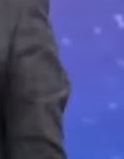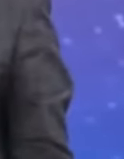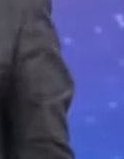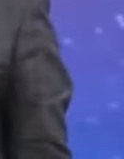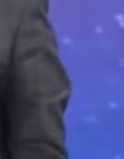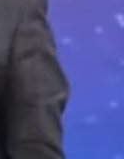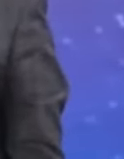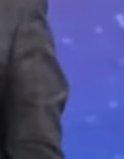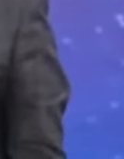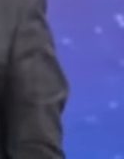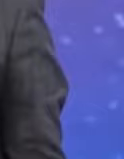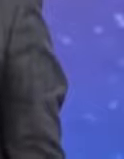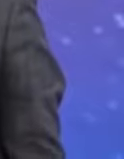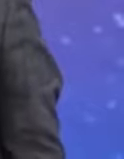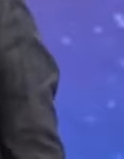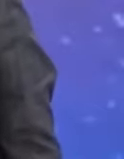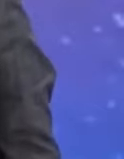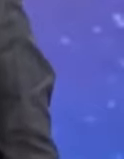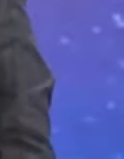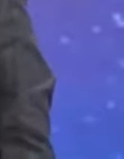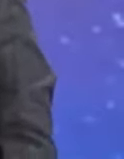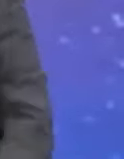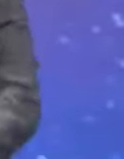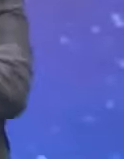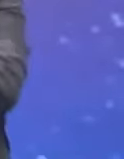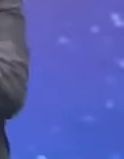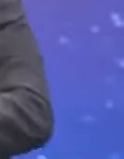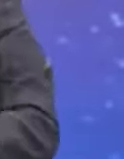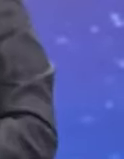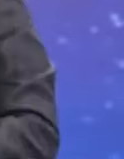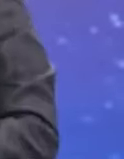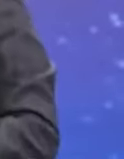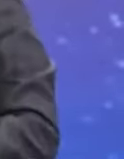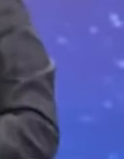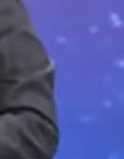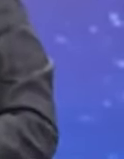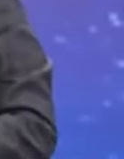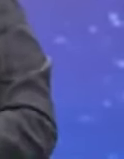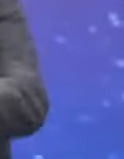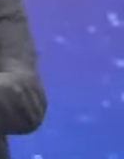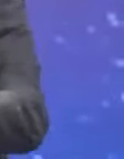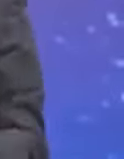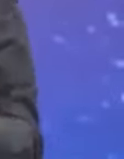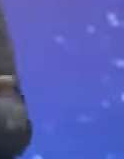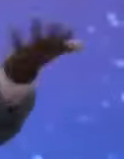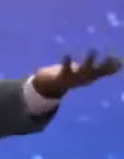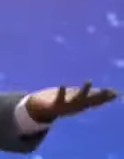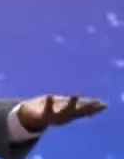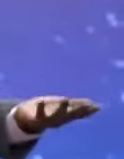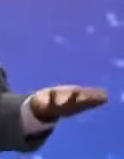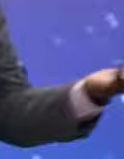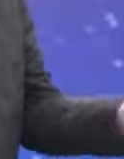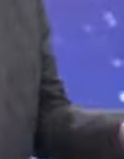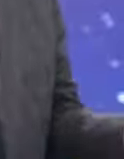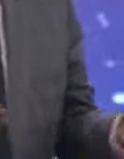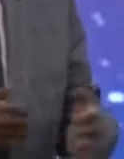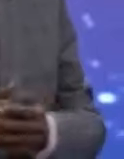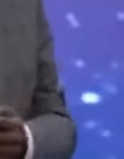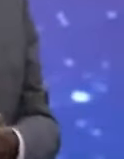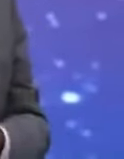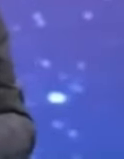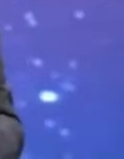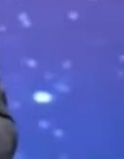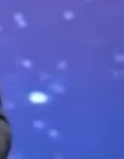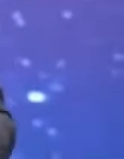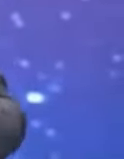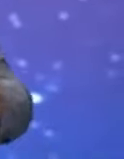les gens font qui sera jugement au dernier jour les quel part